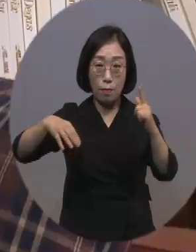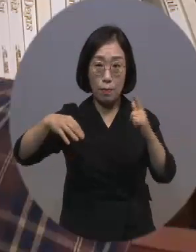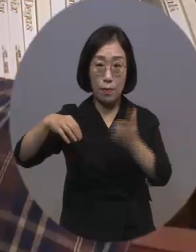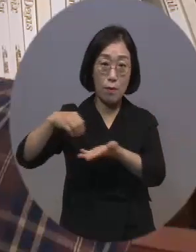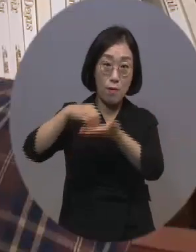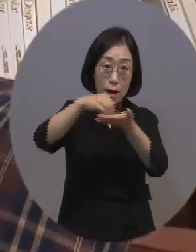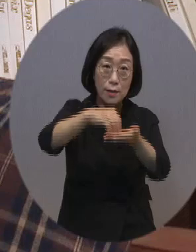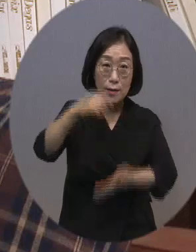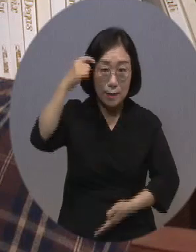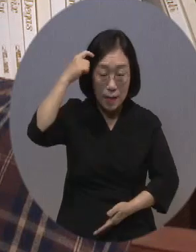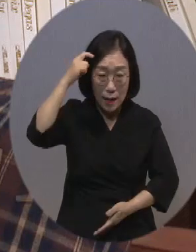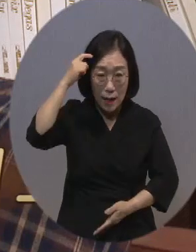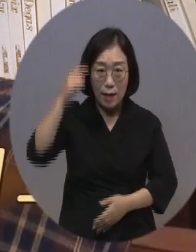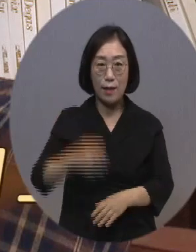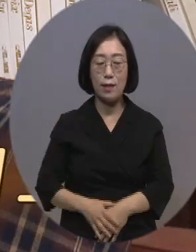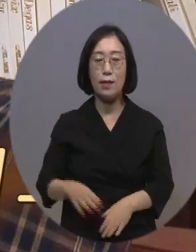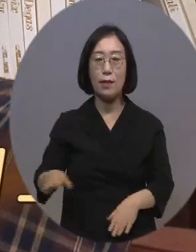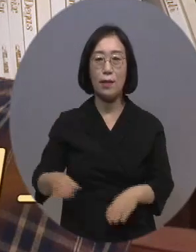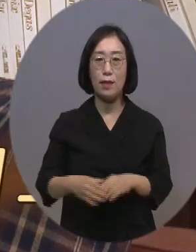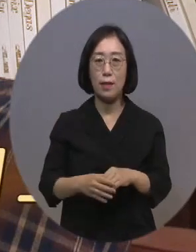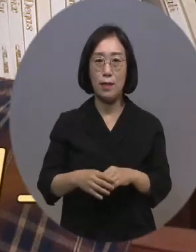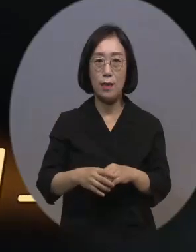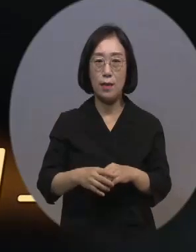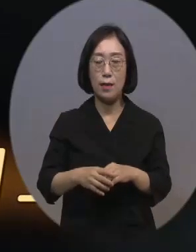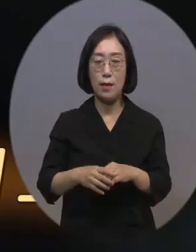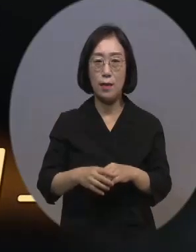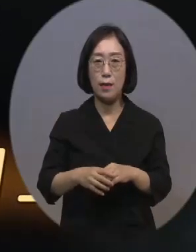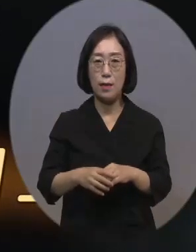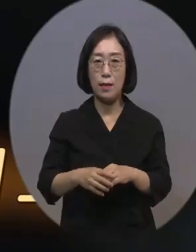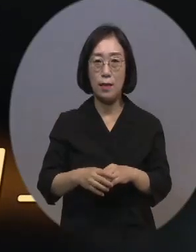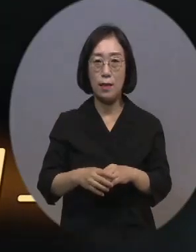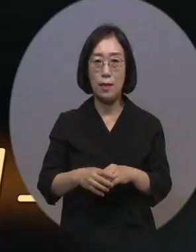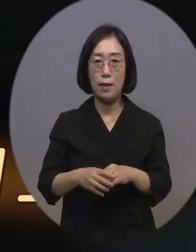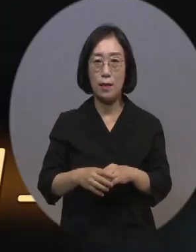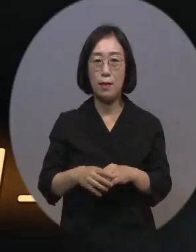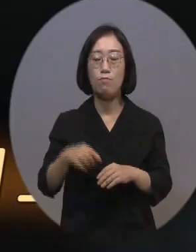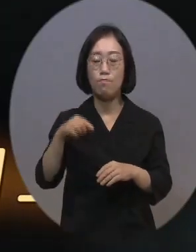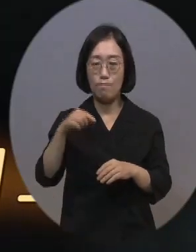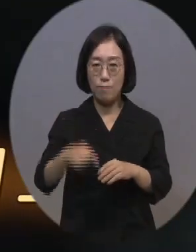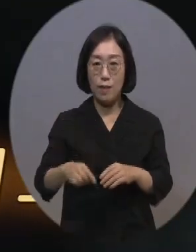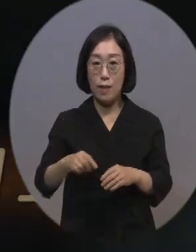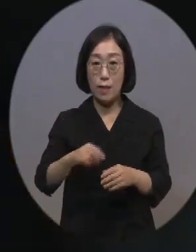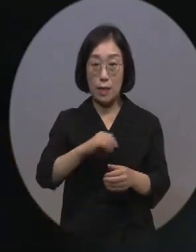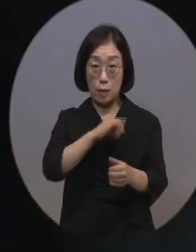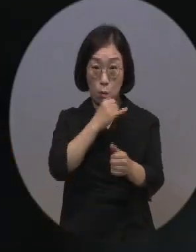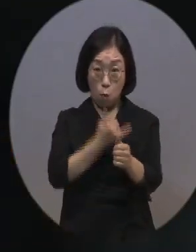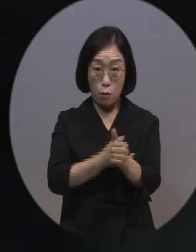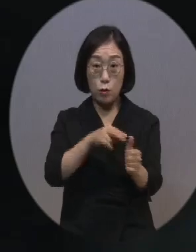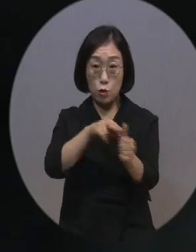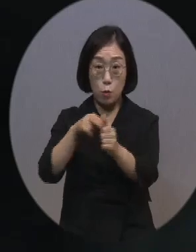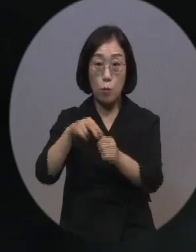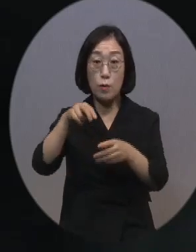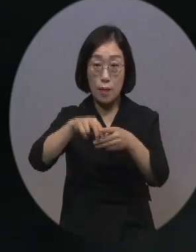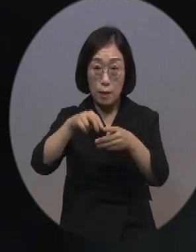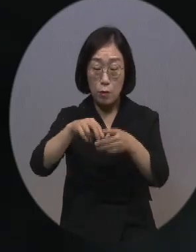때 그때 지금 있는 북한 인권 정보센터를 우연히 알게 되고 그때 처음에